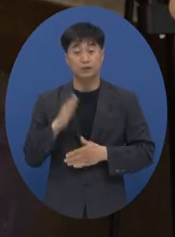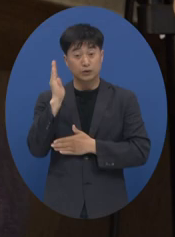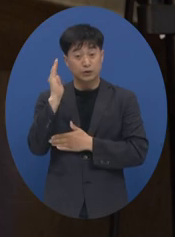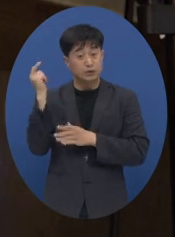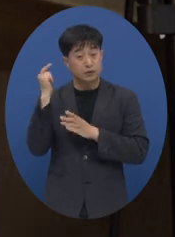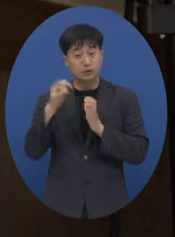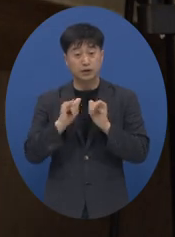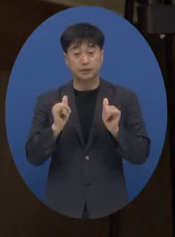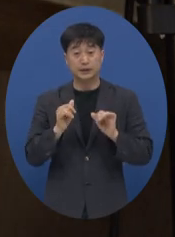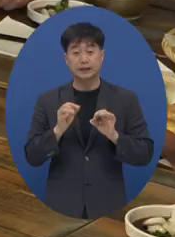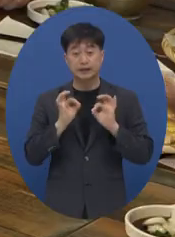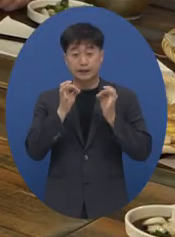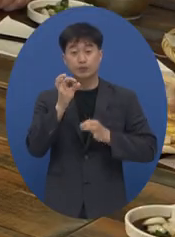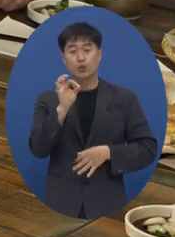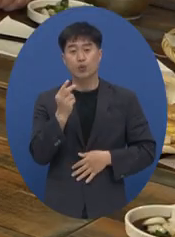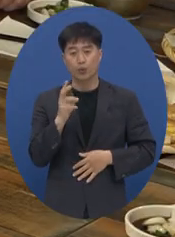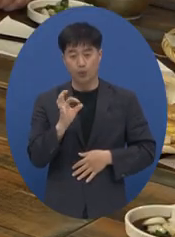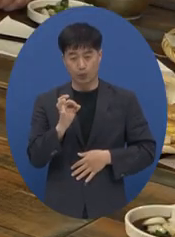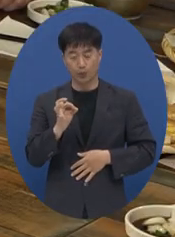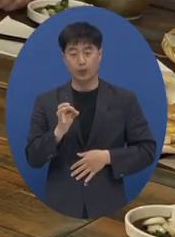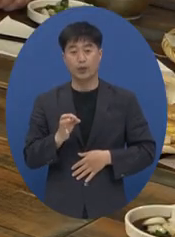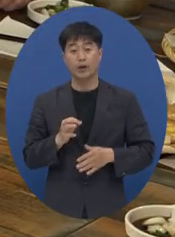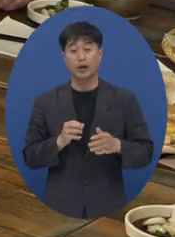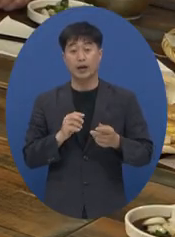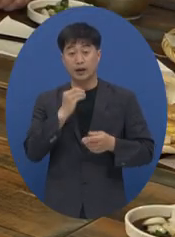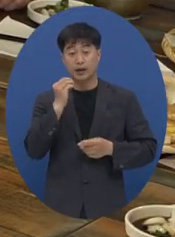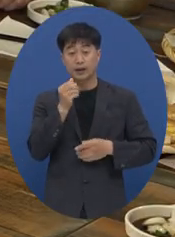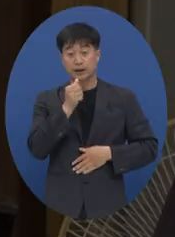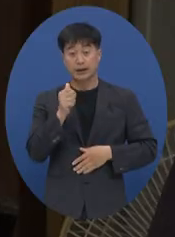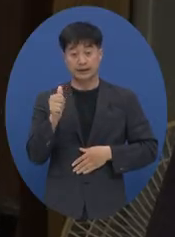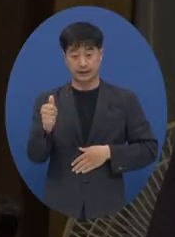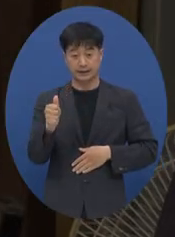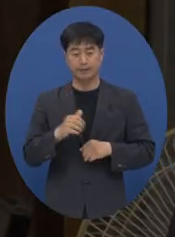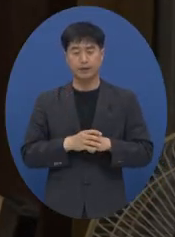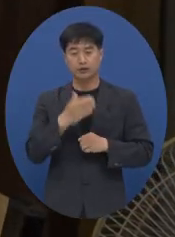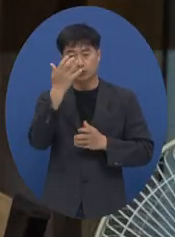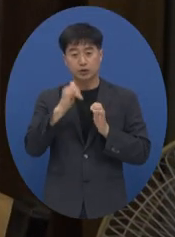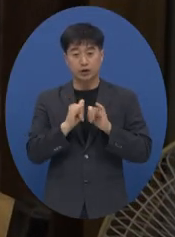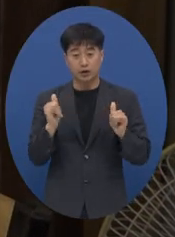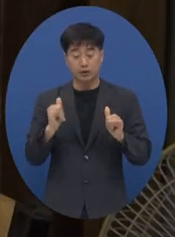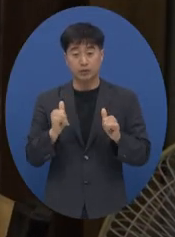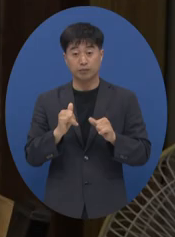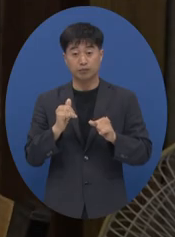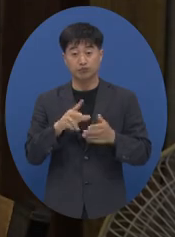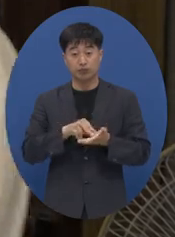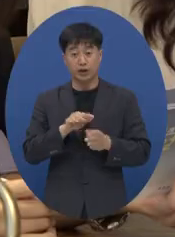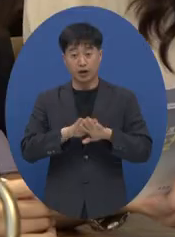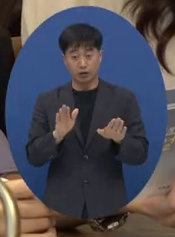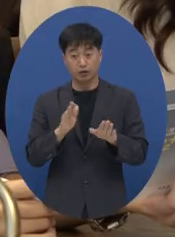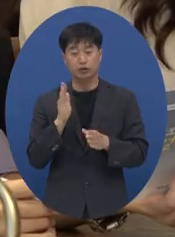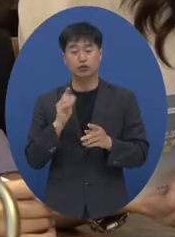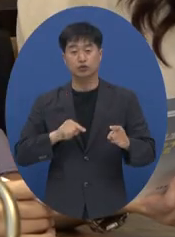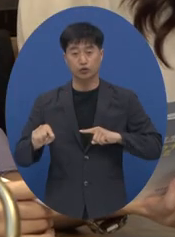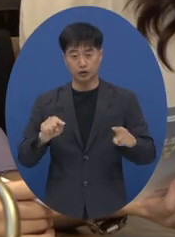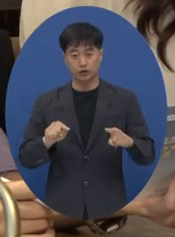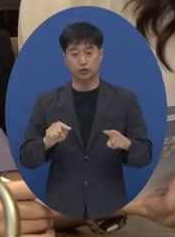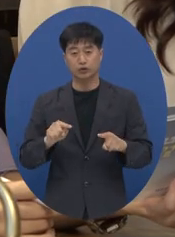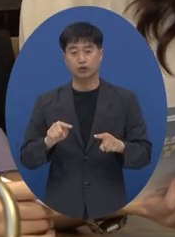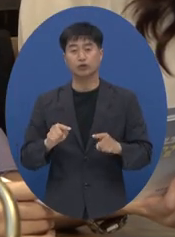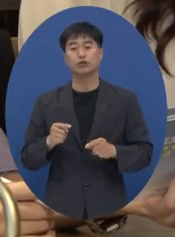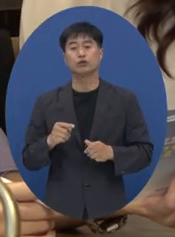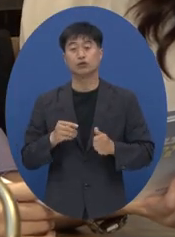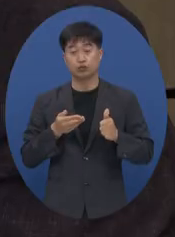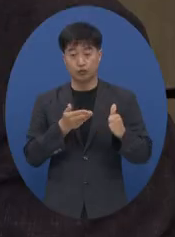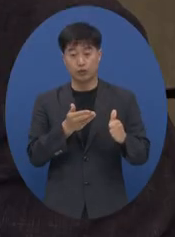이야기를 들어주는 사람은 김용 경기도 대변인. 청년들의 고민을 해결할 수 있는 경기도 정책들을 소개하고 당장 해결이 어려운